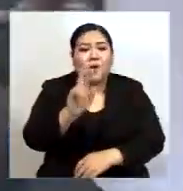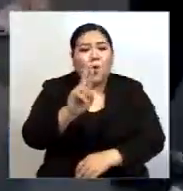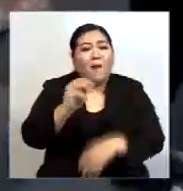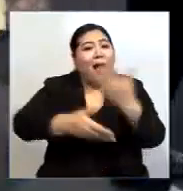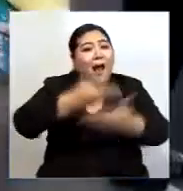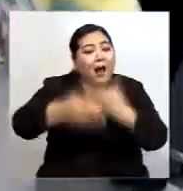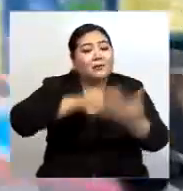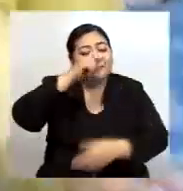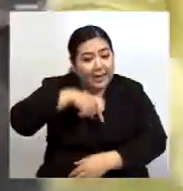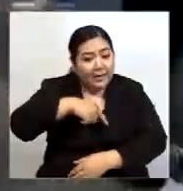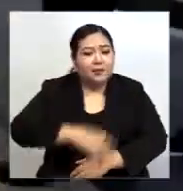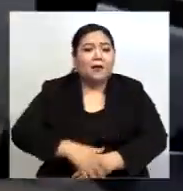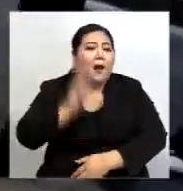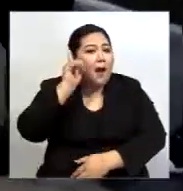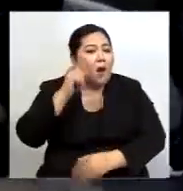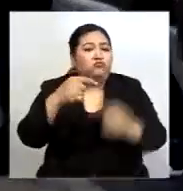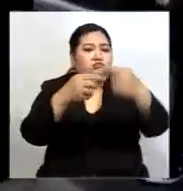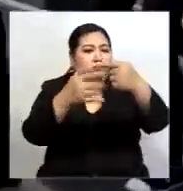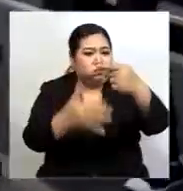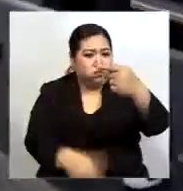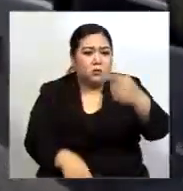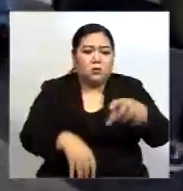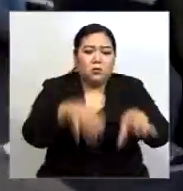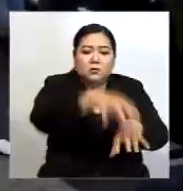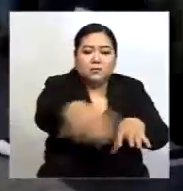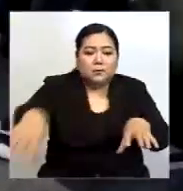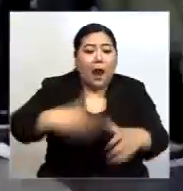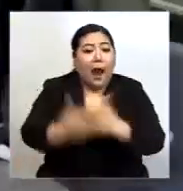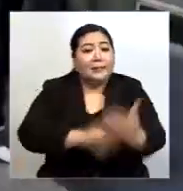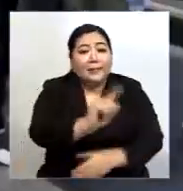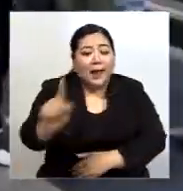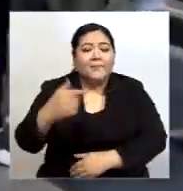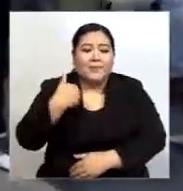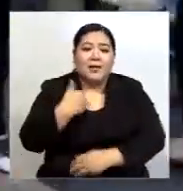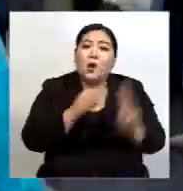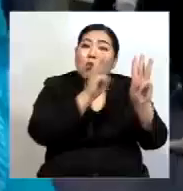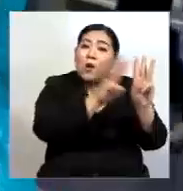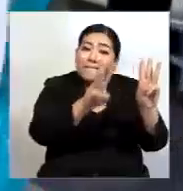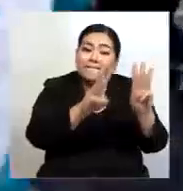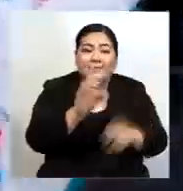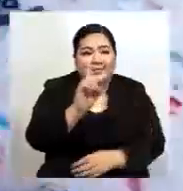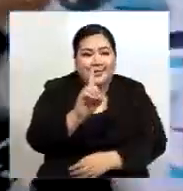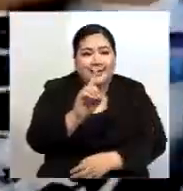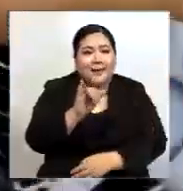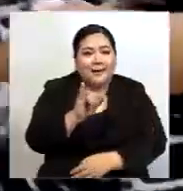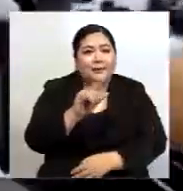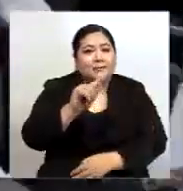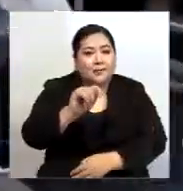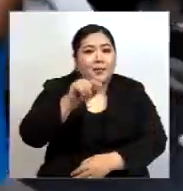ภายในเจ้าหน้าที่จะอัปเดตจุดการจำหน่ายทุกๆวันขึ้นให้หน้าจอนะคะ